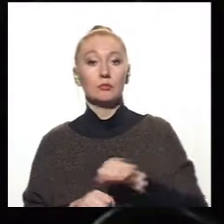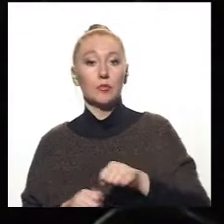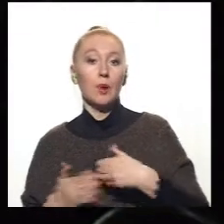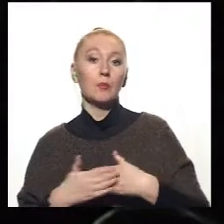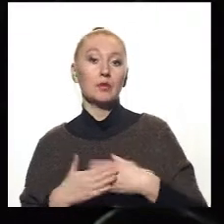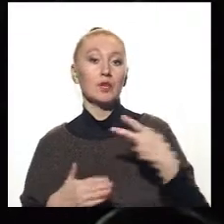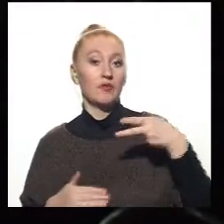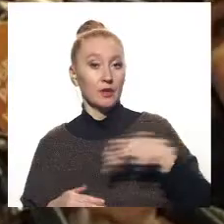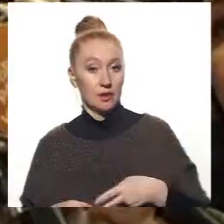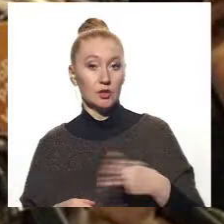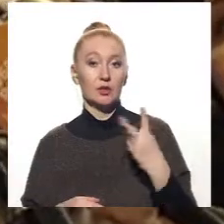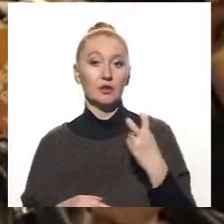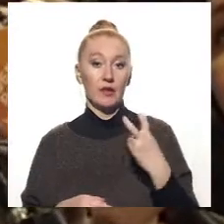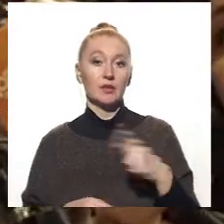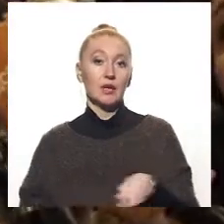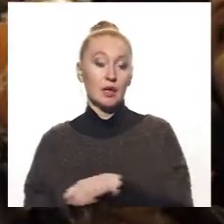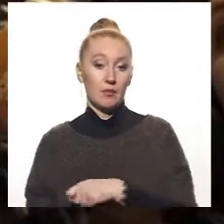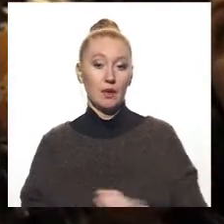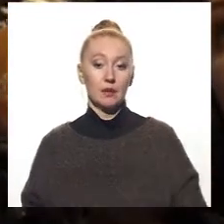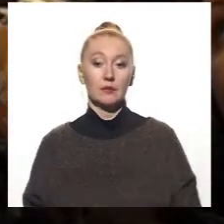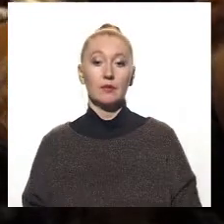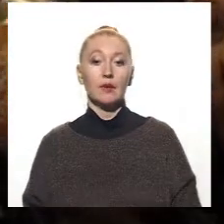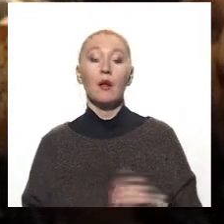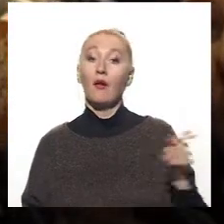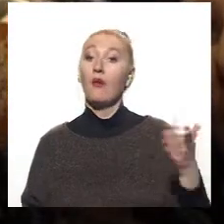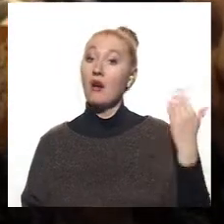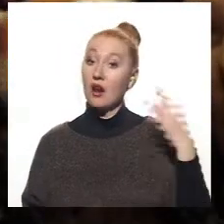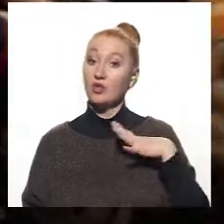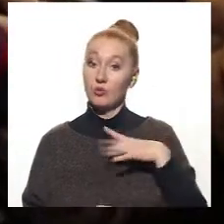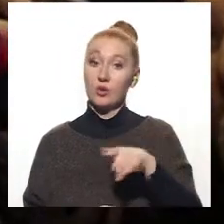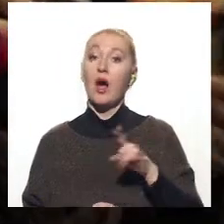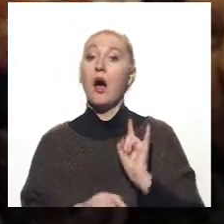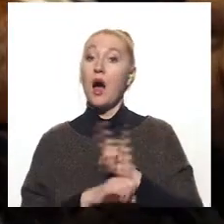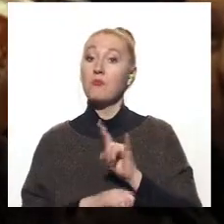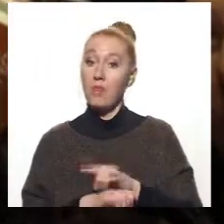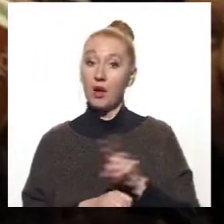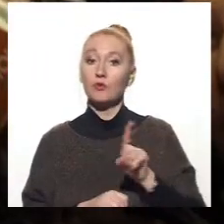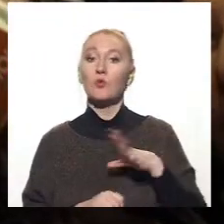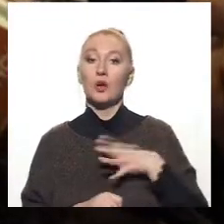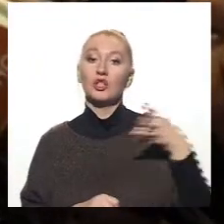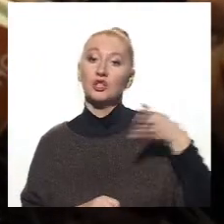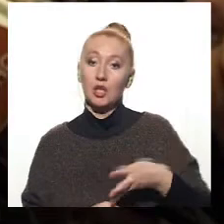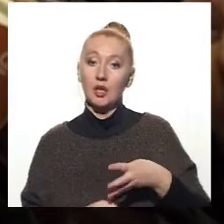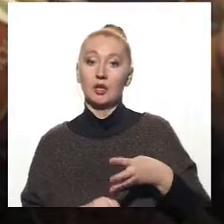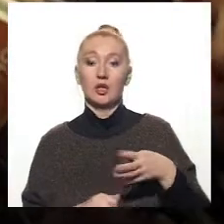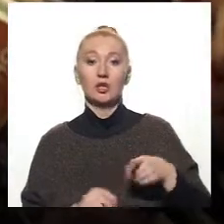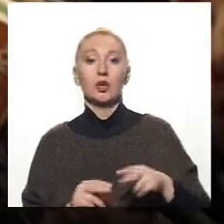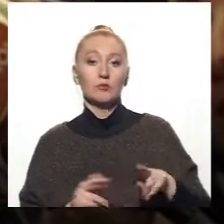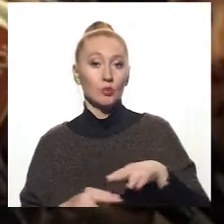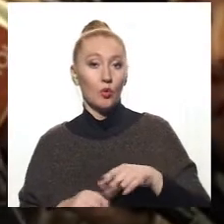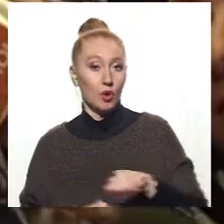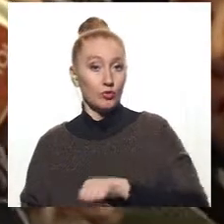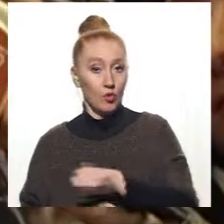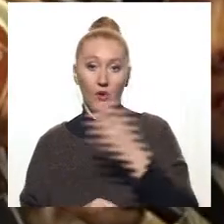близько 2200 кілометрів. Неприємна новина. Вас обманювали, коли казали, що будують там по 4 тисячі кілометрів доріг раніше. Тобто